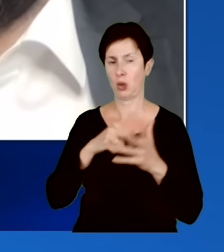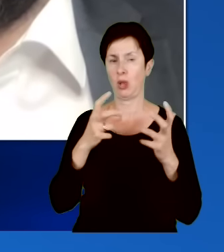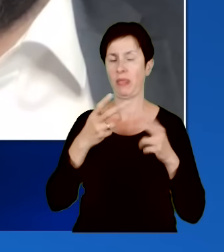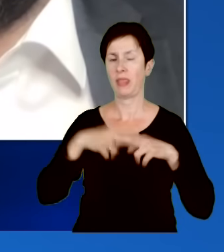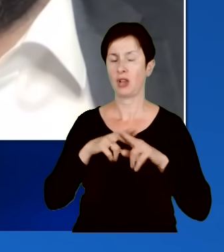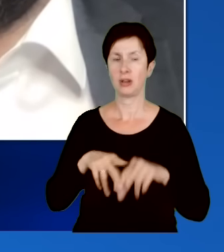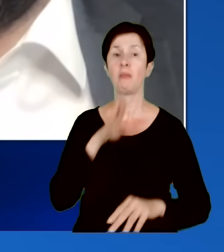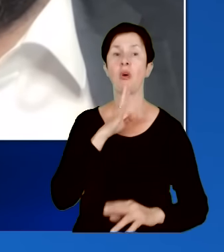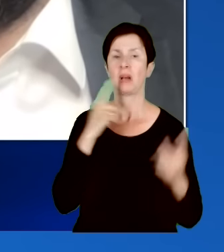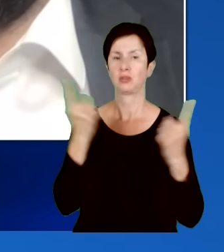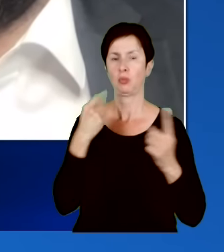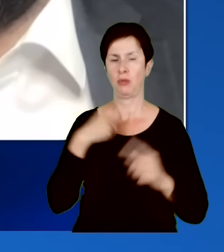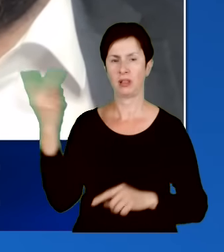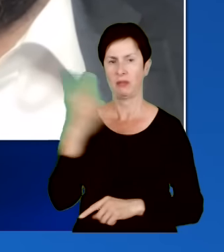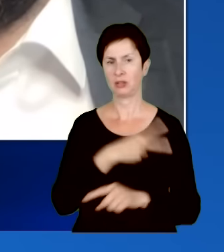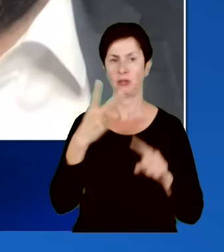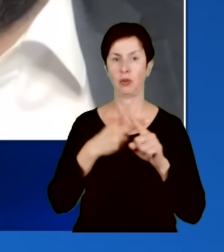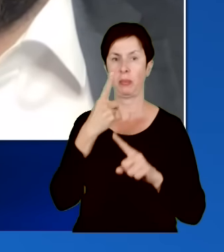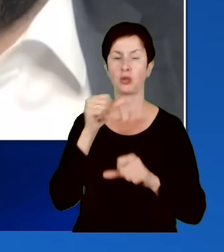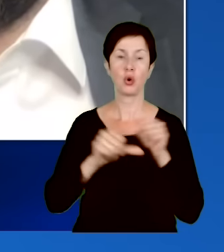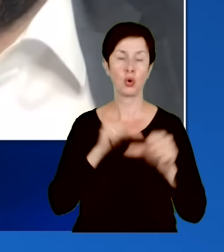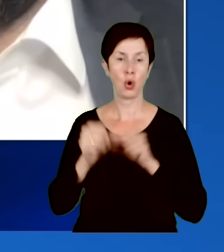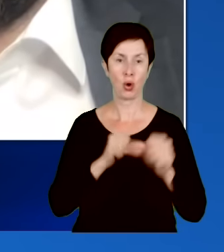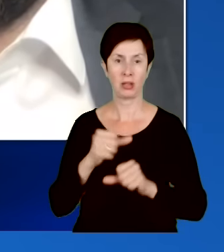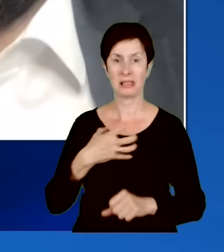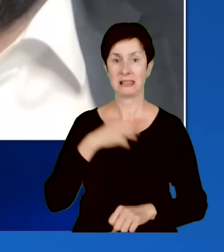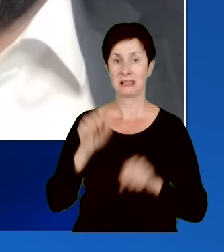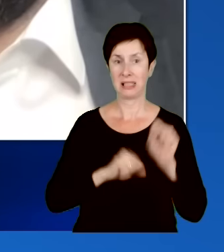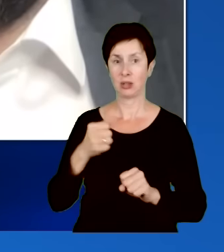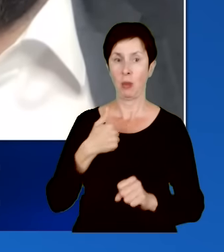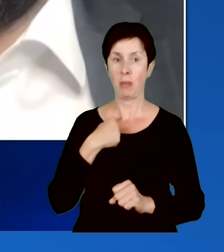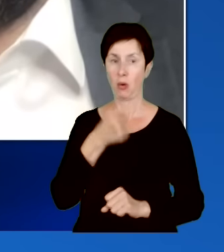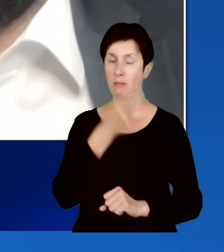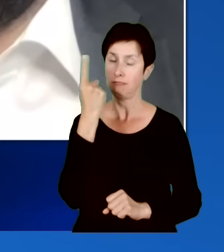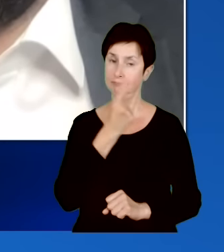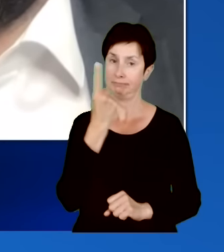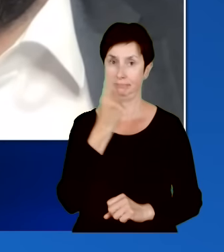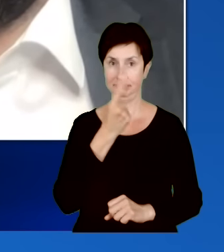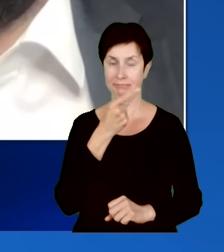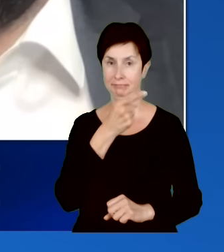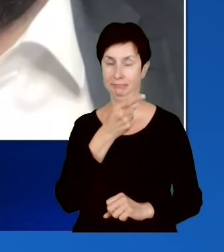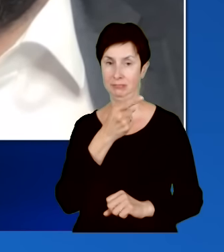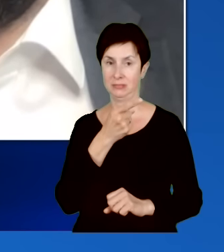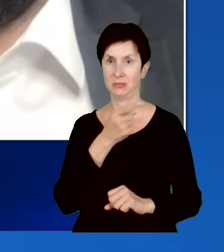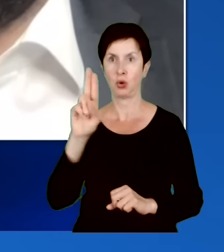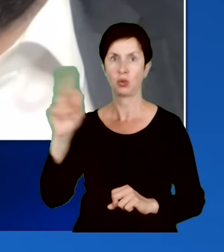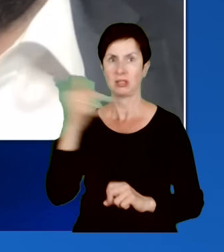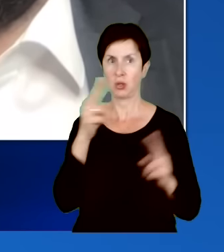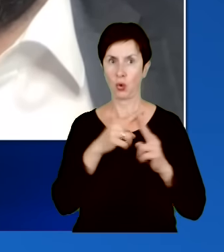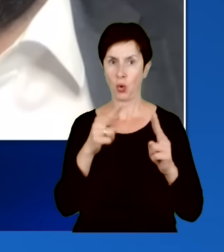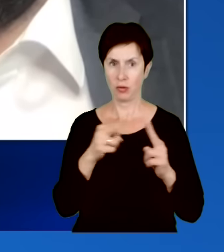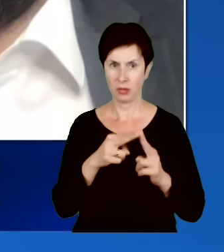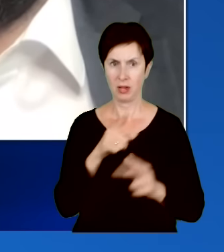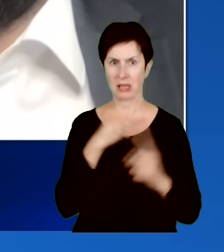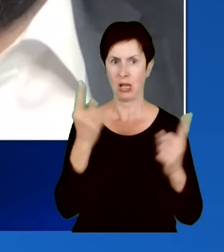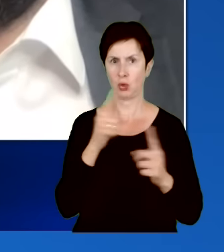miała miejsce w 2021 roku sędzia został ostrzeżony że pośrednik próbuje się z nim skontaktować i tą sytuację dało